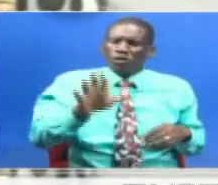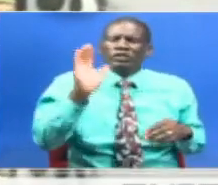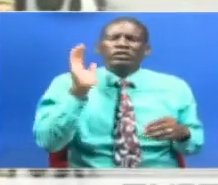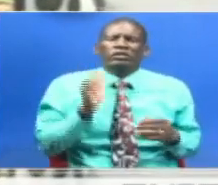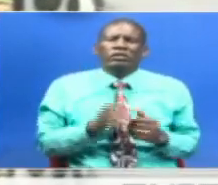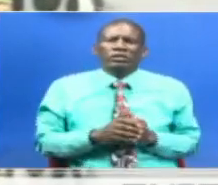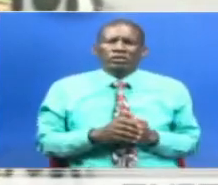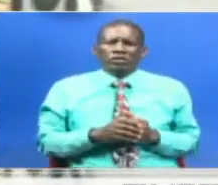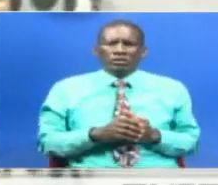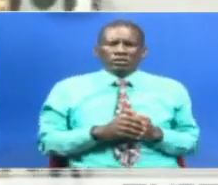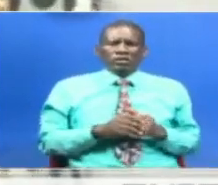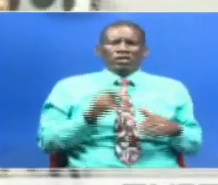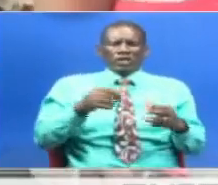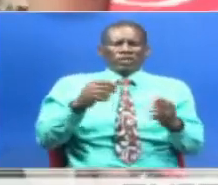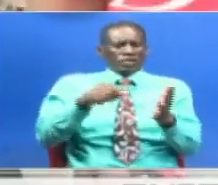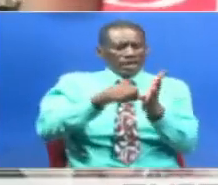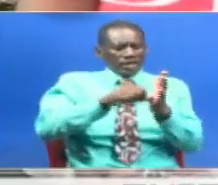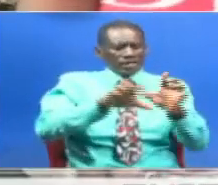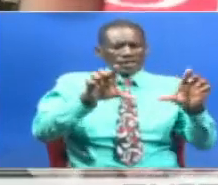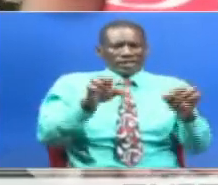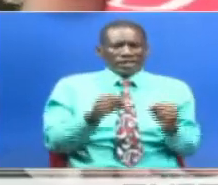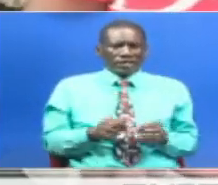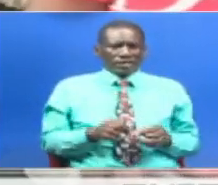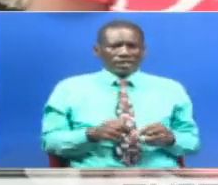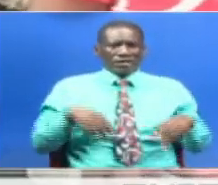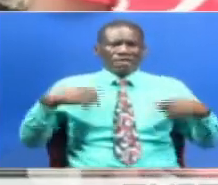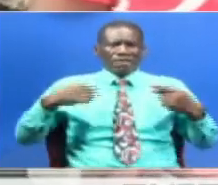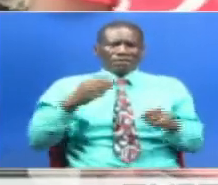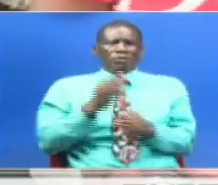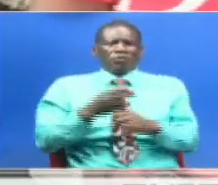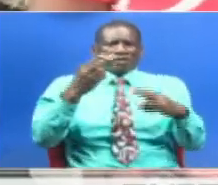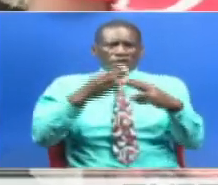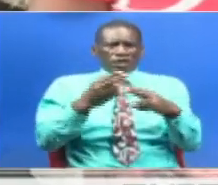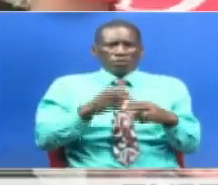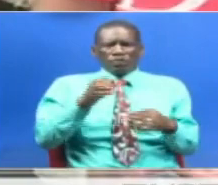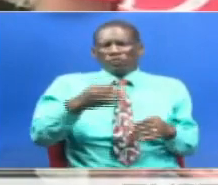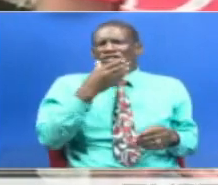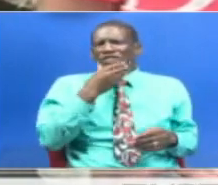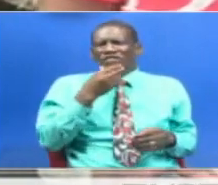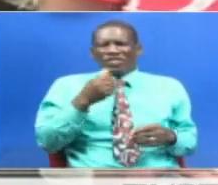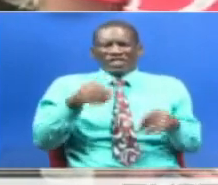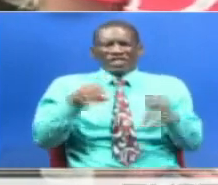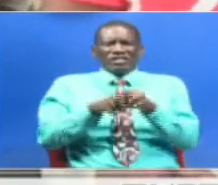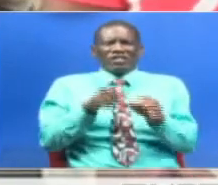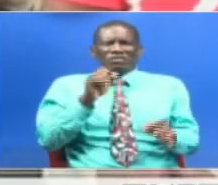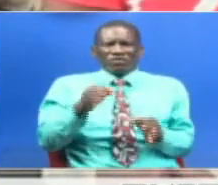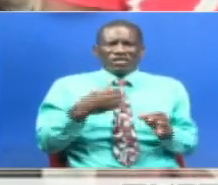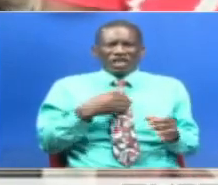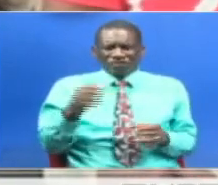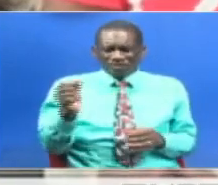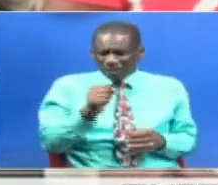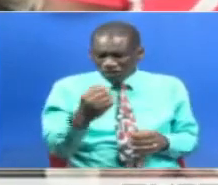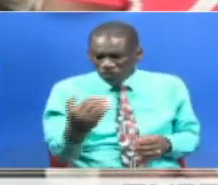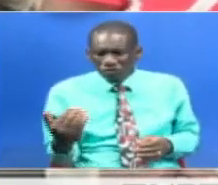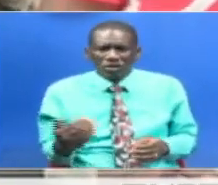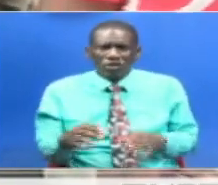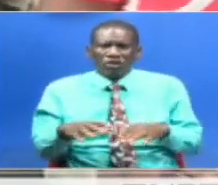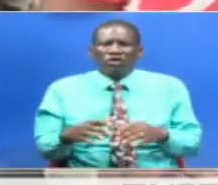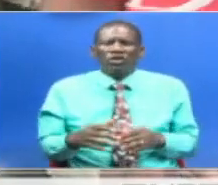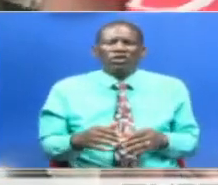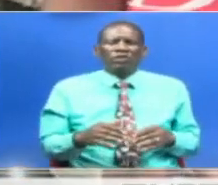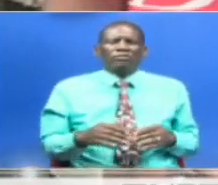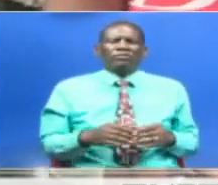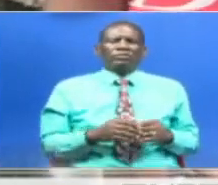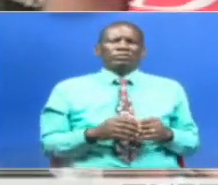kwenye kitambulisho chake. People use the name of their fathers even if they have grandchildren or great